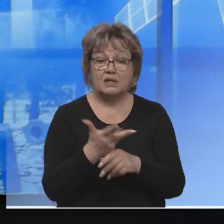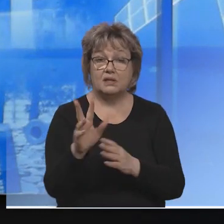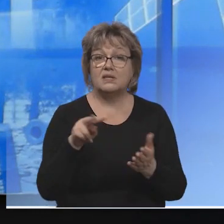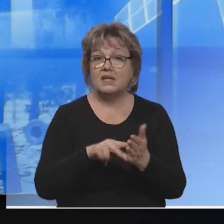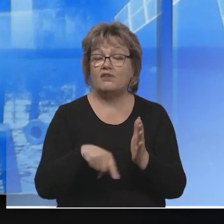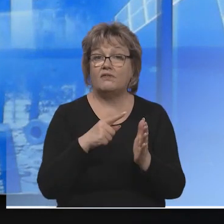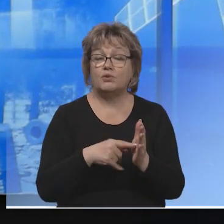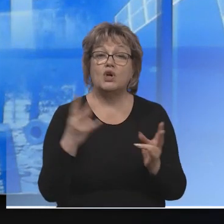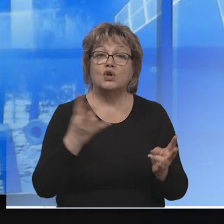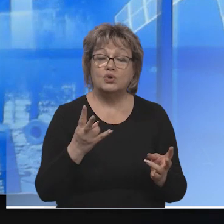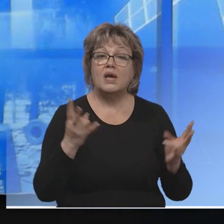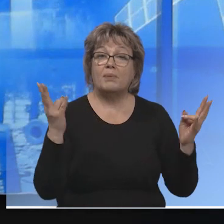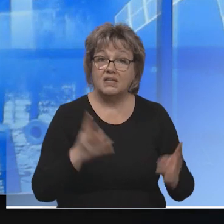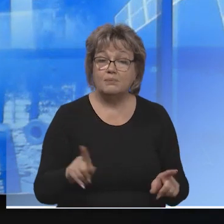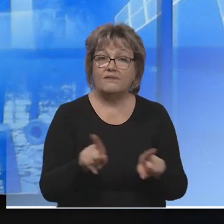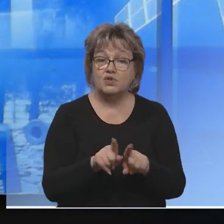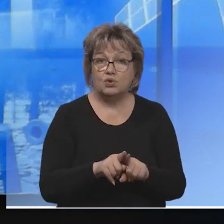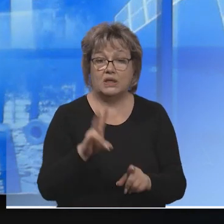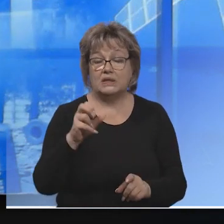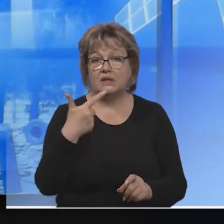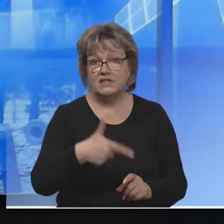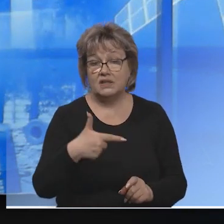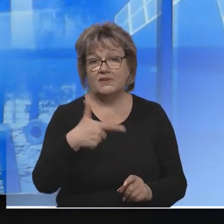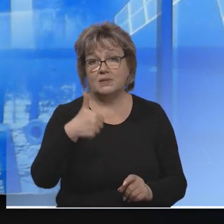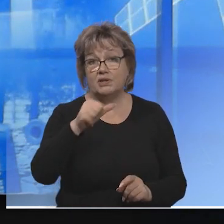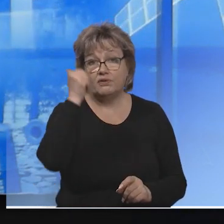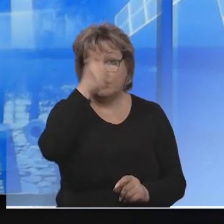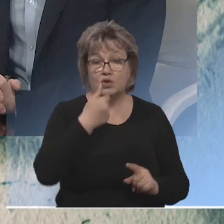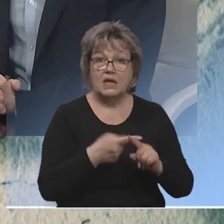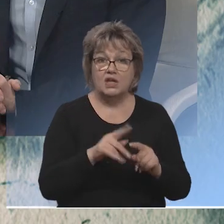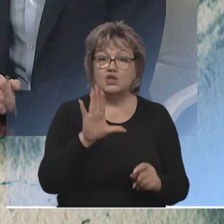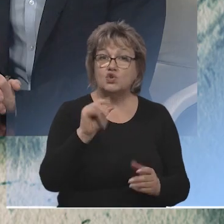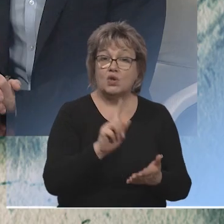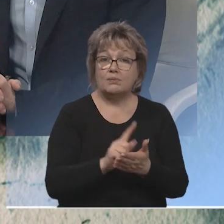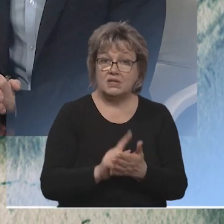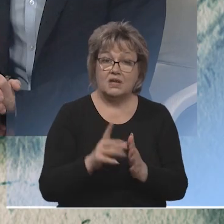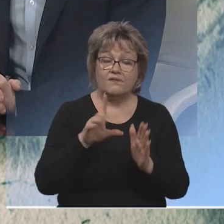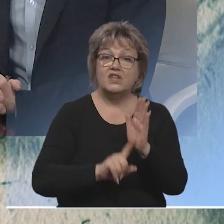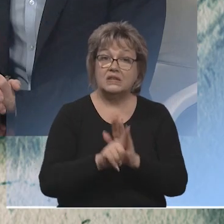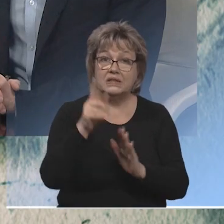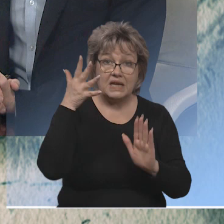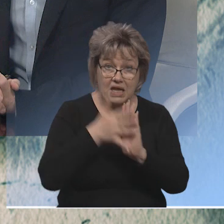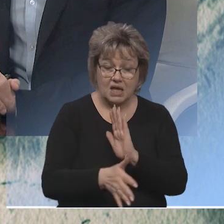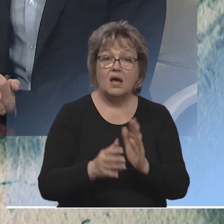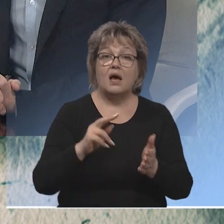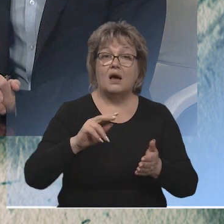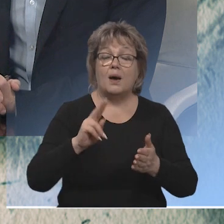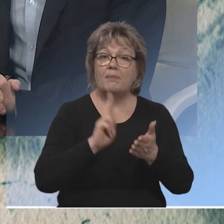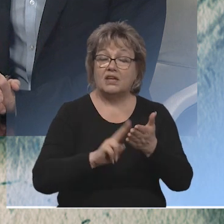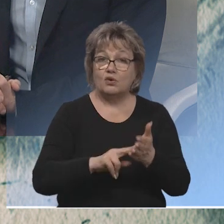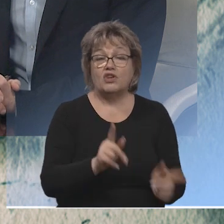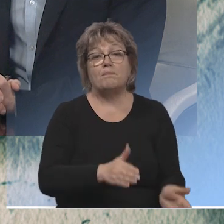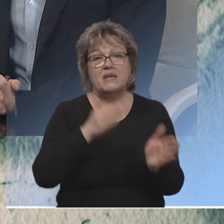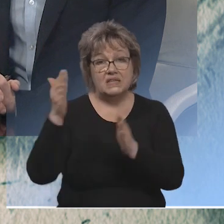неоднократно ставили вопрос о том, что нужно, необходимо все-таки на 2020-2021 год все те сроки обязательного внедрения маркировки, которые были